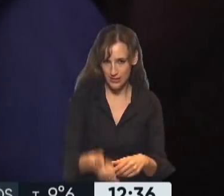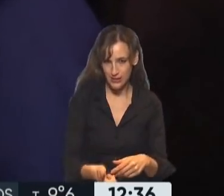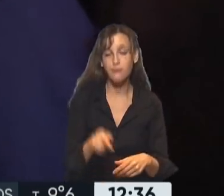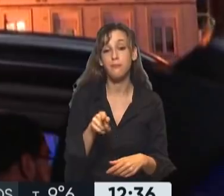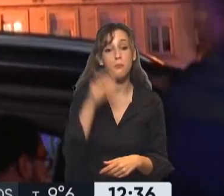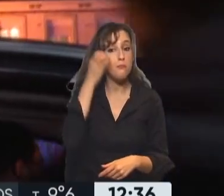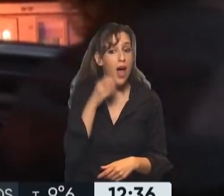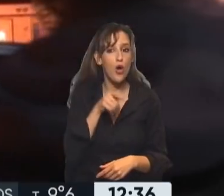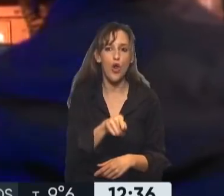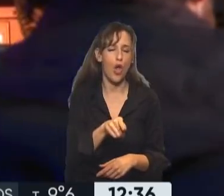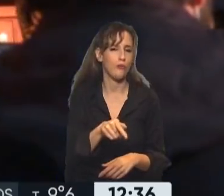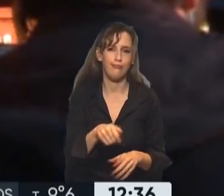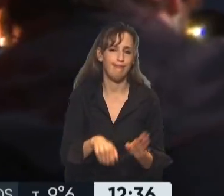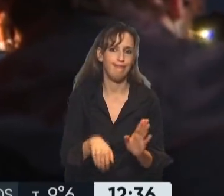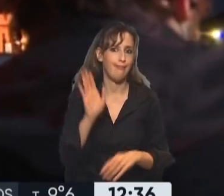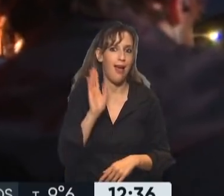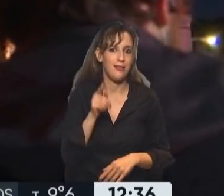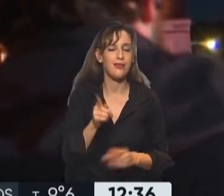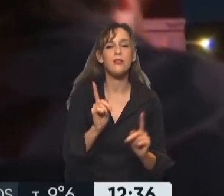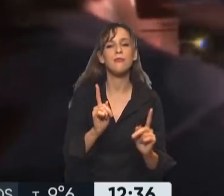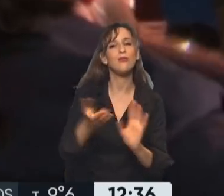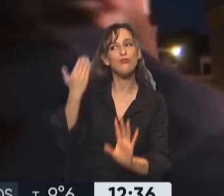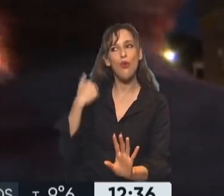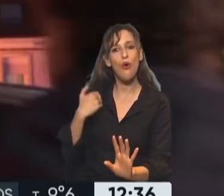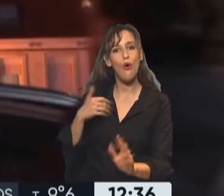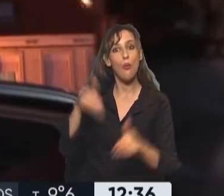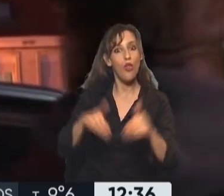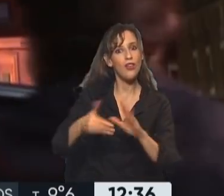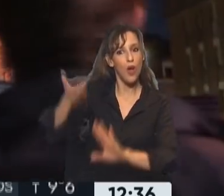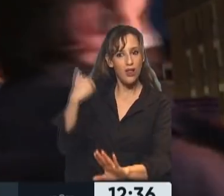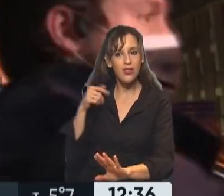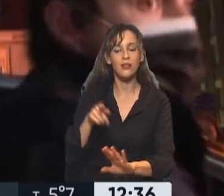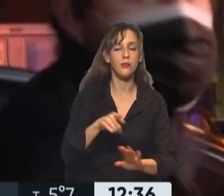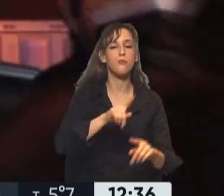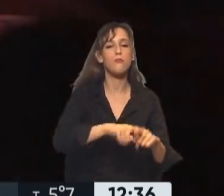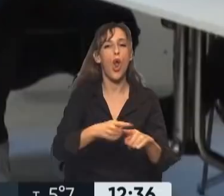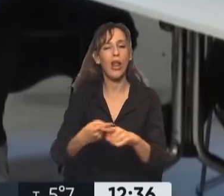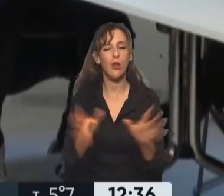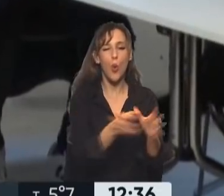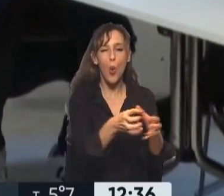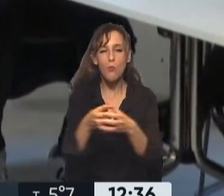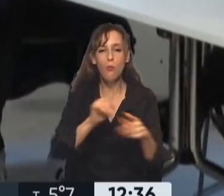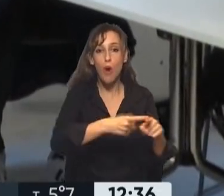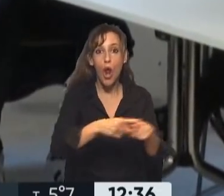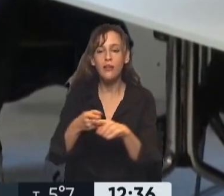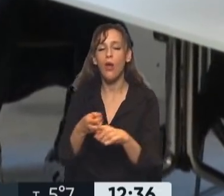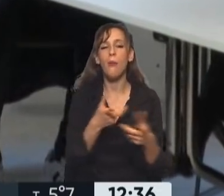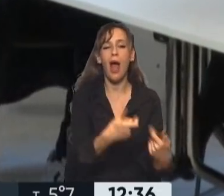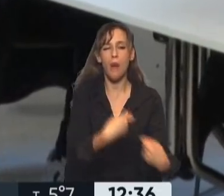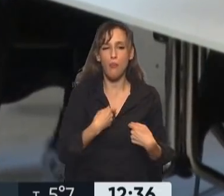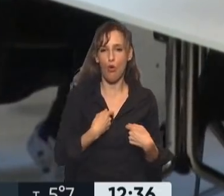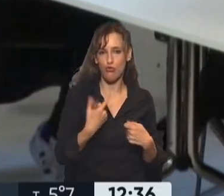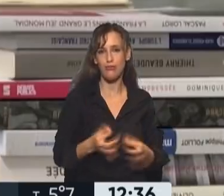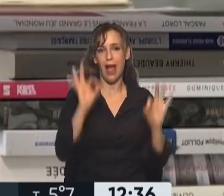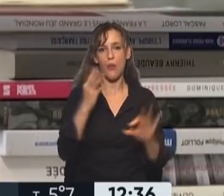tradición antifascista francesa, que en la elección anterior unió a todo el arco político para evitar que la ultraderecha llegara por primera vez al